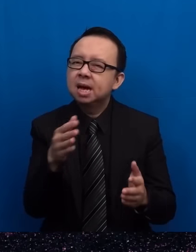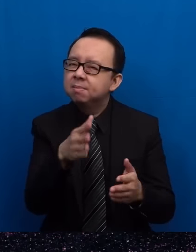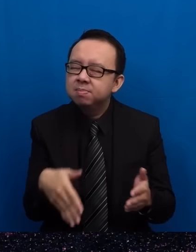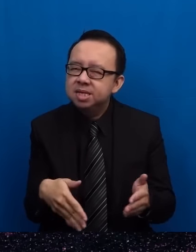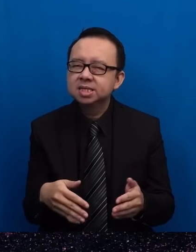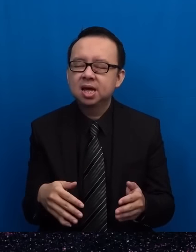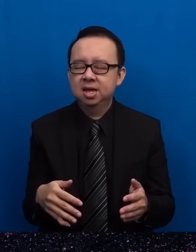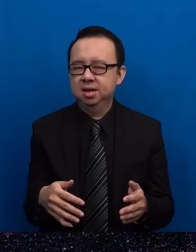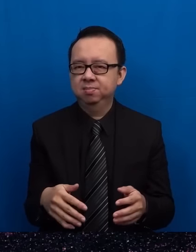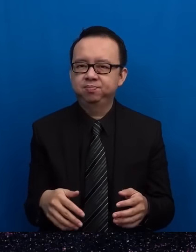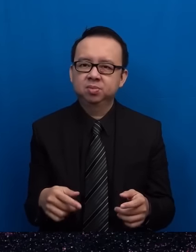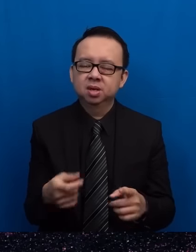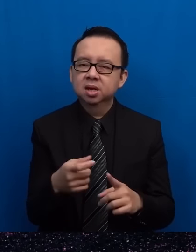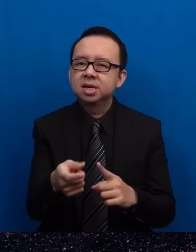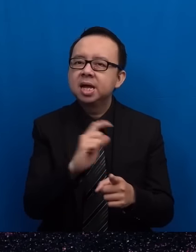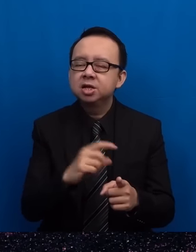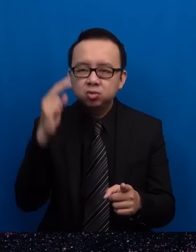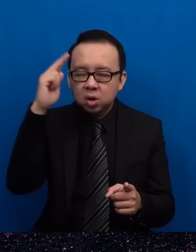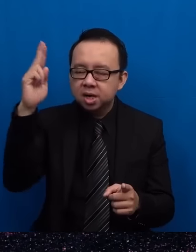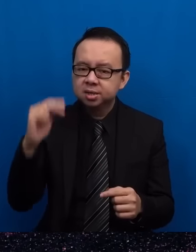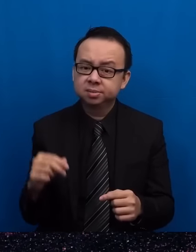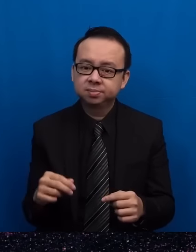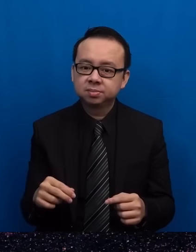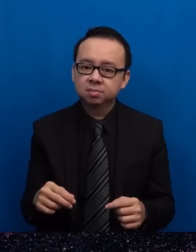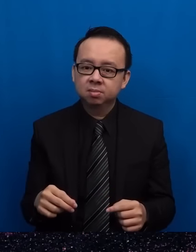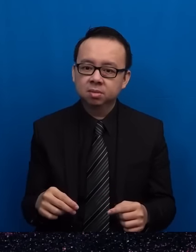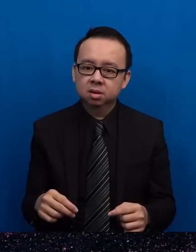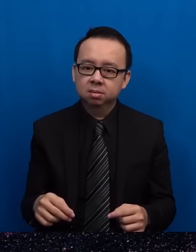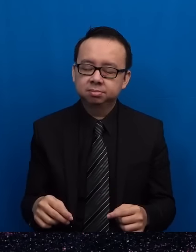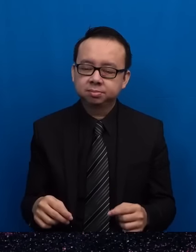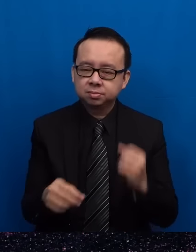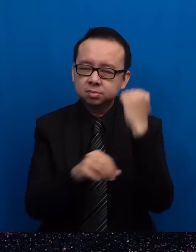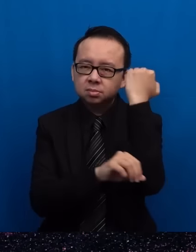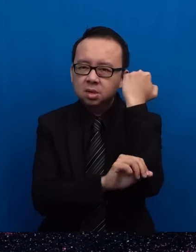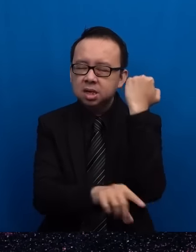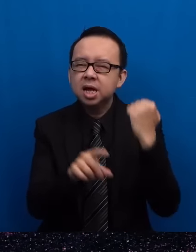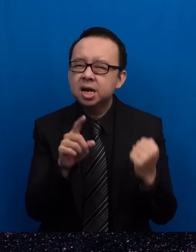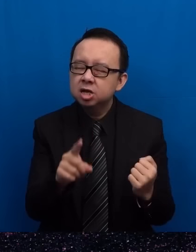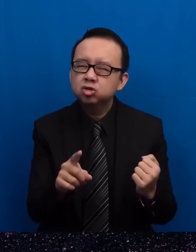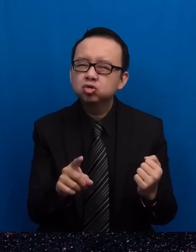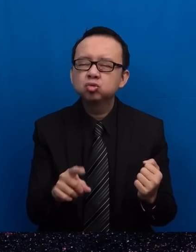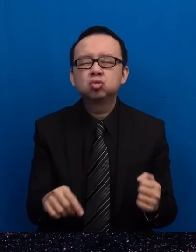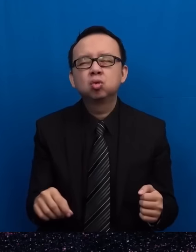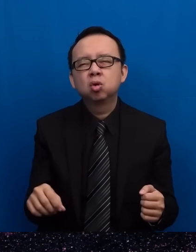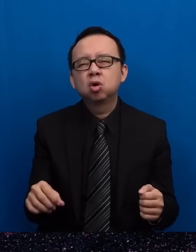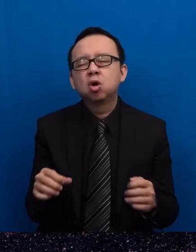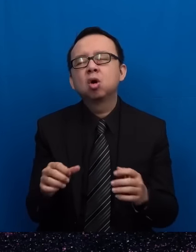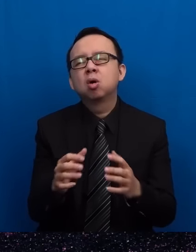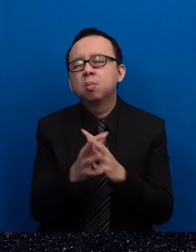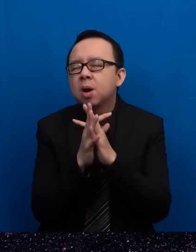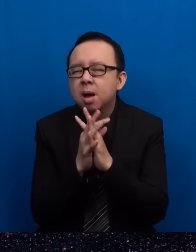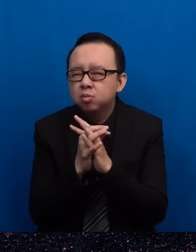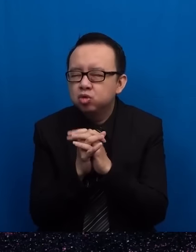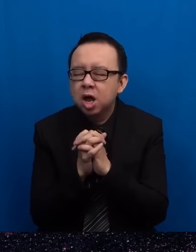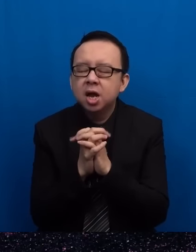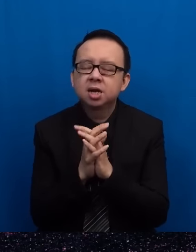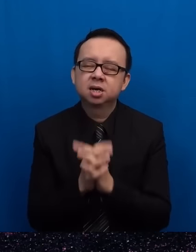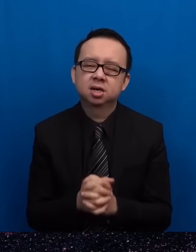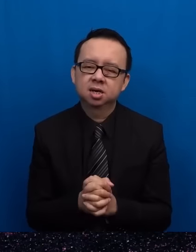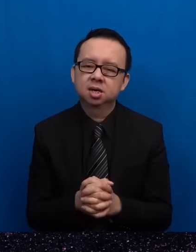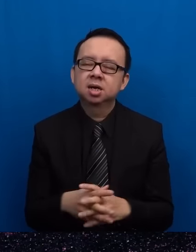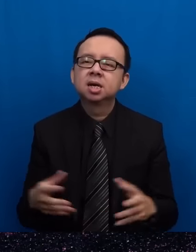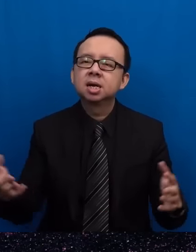sudah bersekutu dengan tubuh dan darahnya. Darah ini melambangkan pengampunan. Tuhan sudah mengampuni dosamu. Masuklah hadirat Tuhan,